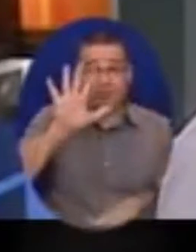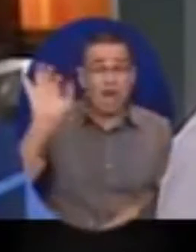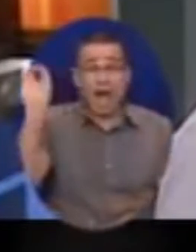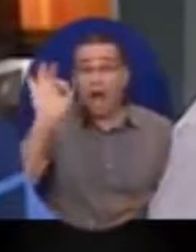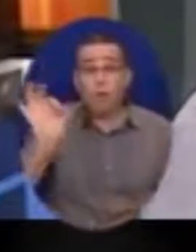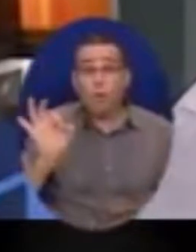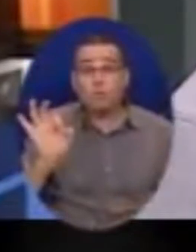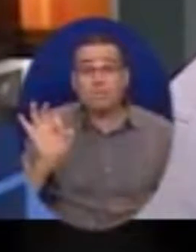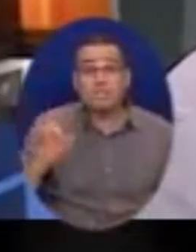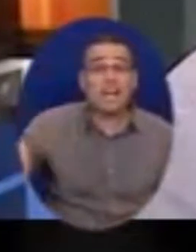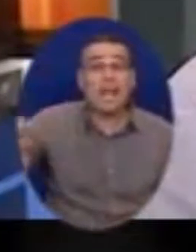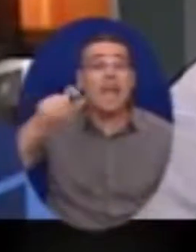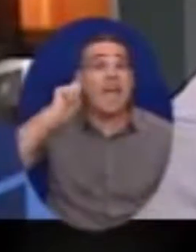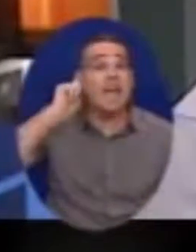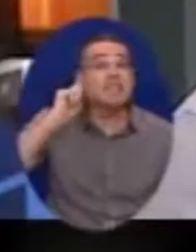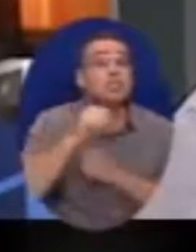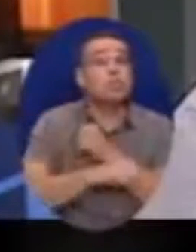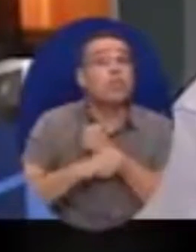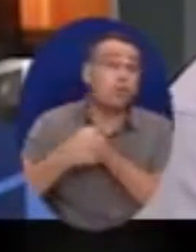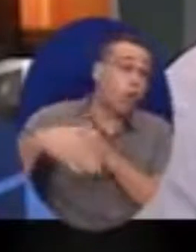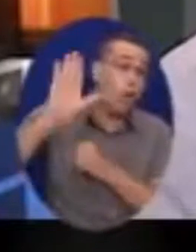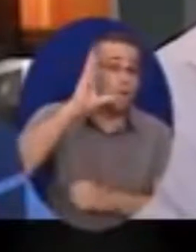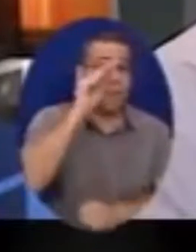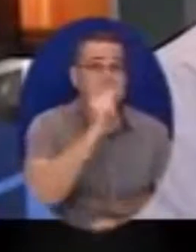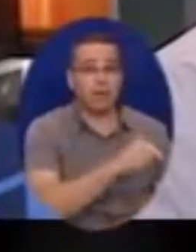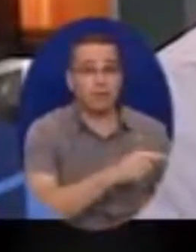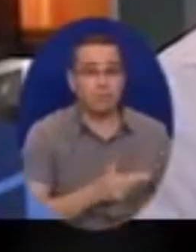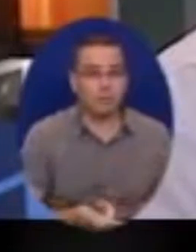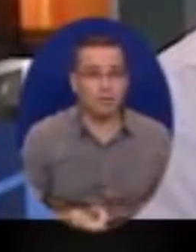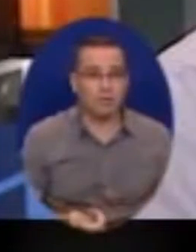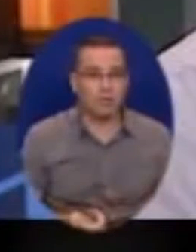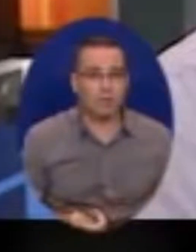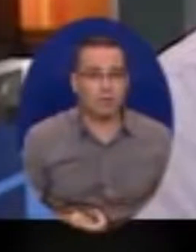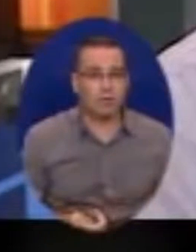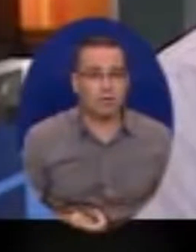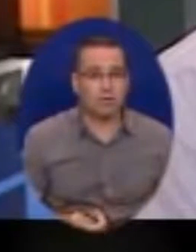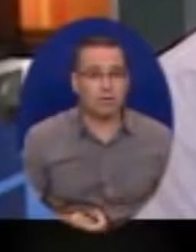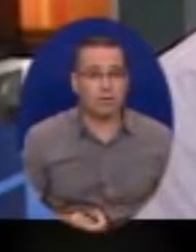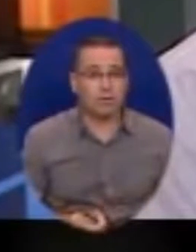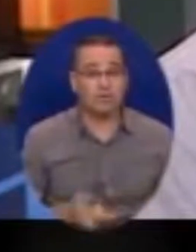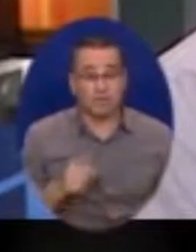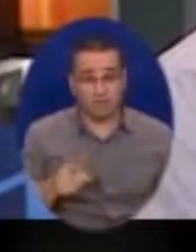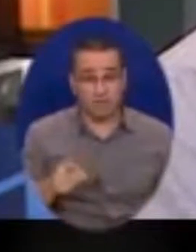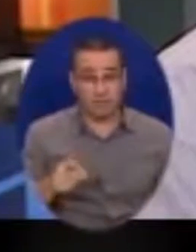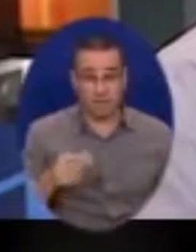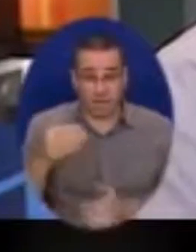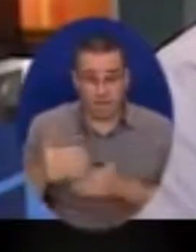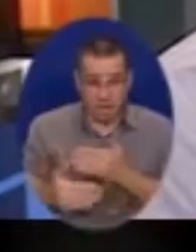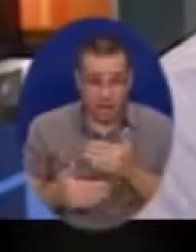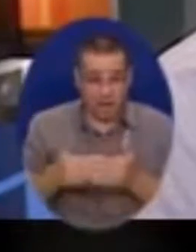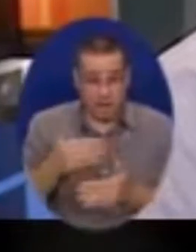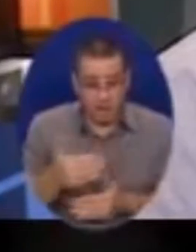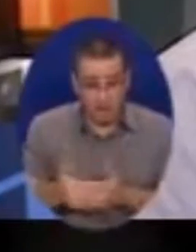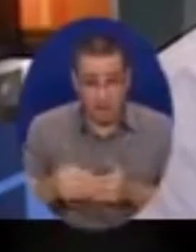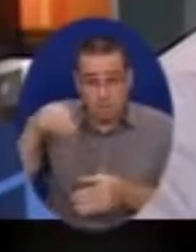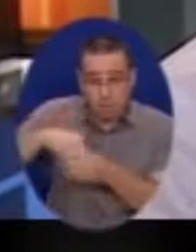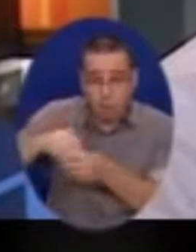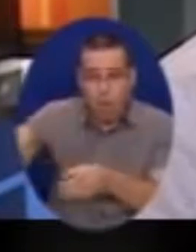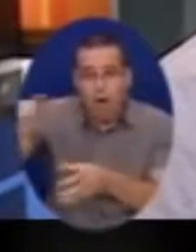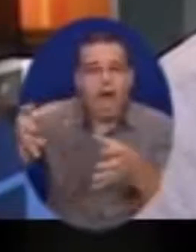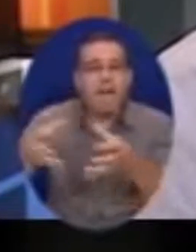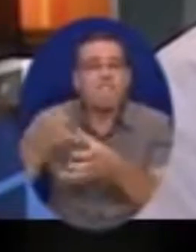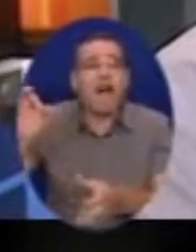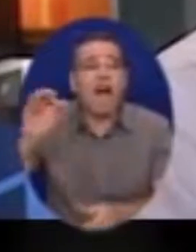65% זה סטודנטיות. סטודנטיות דרוזיות. המפתח הוא תהליך שהן עושות בתוך החברה הדרוזית